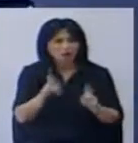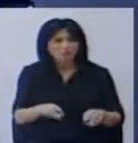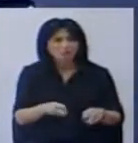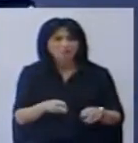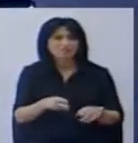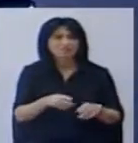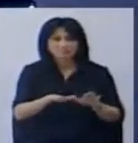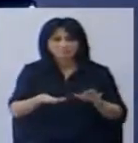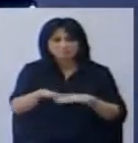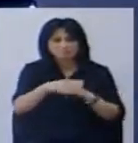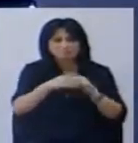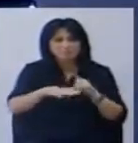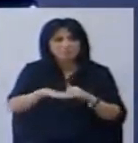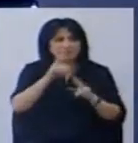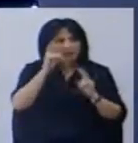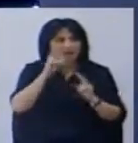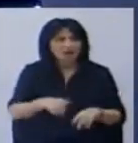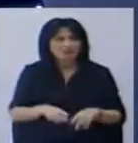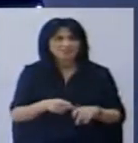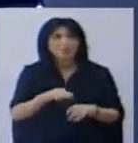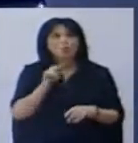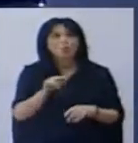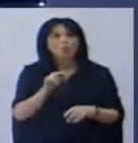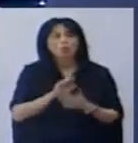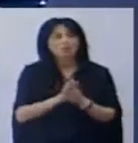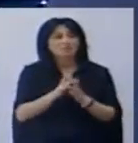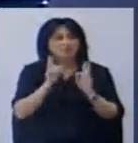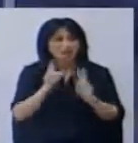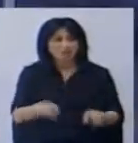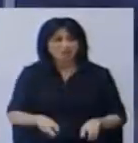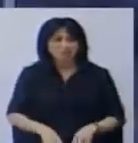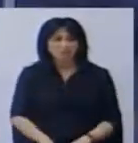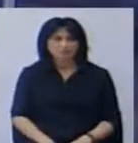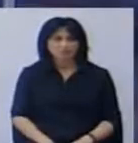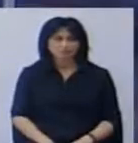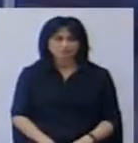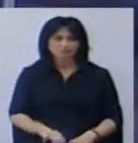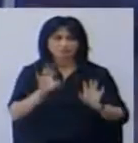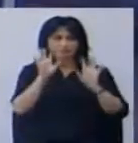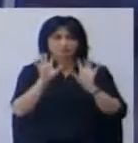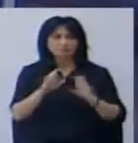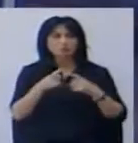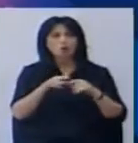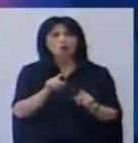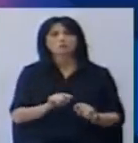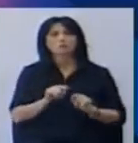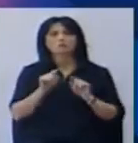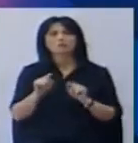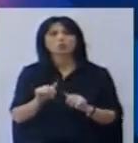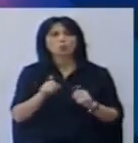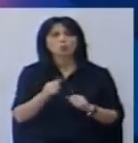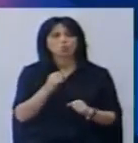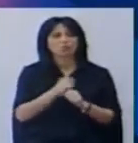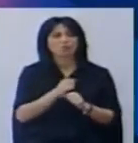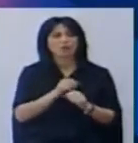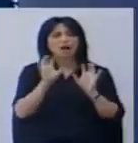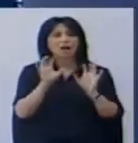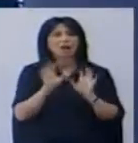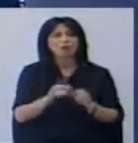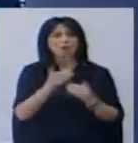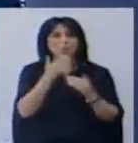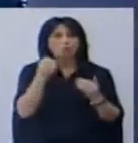ითვალისწინებენ, ნიადაგებს არ ითვალისწინებენ და ფოთის პირობებს არ ითვალისწინებენ. მაგრამ საკანონმდებლო ორგანოდან თქვენ როგორ მოაგვარებთ აი ამ